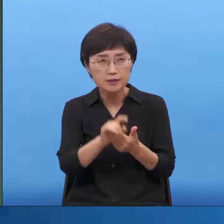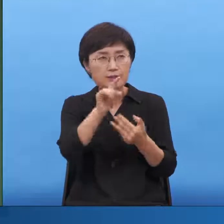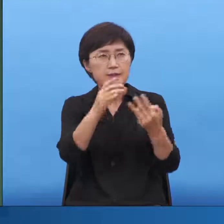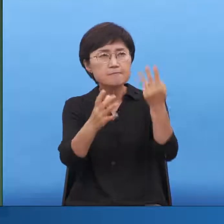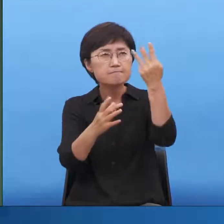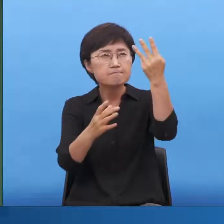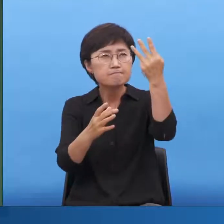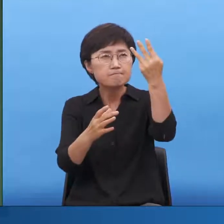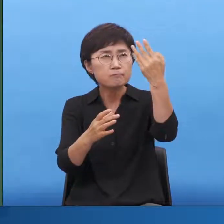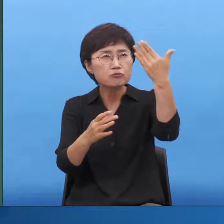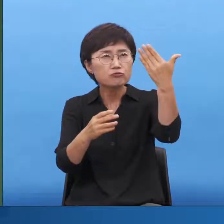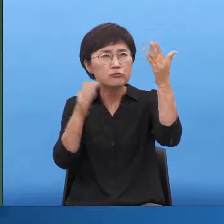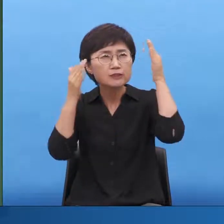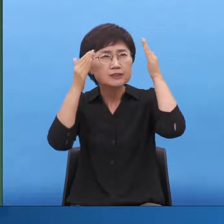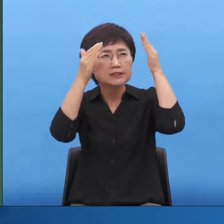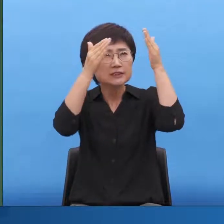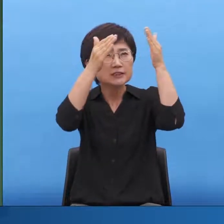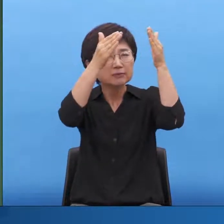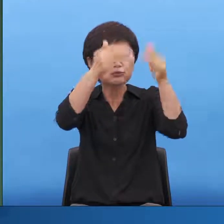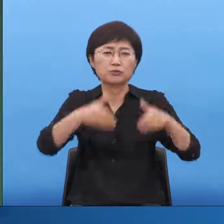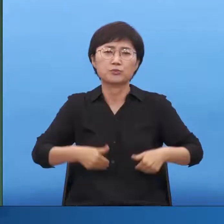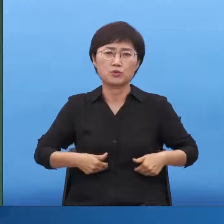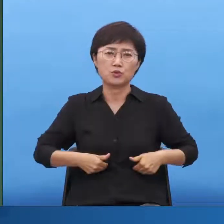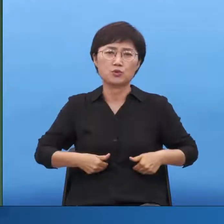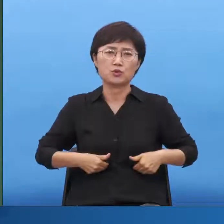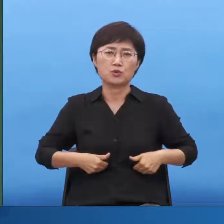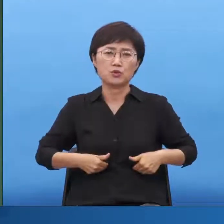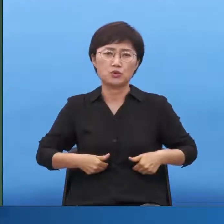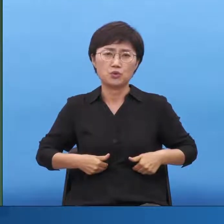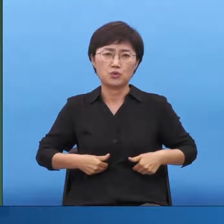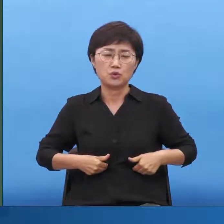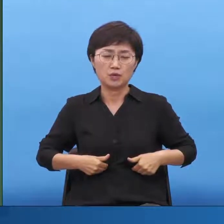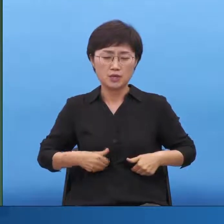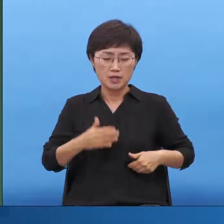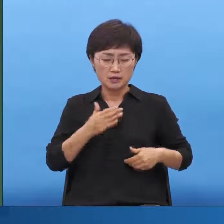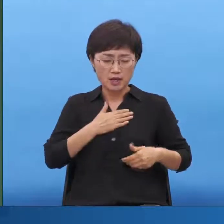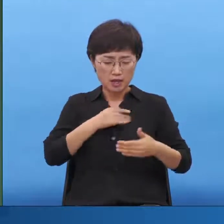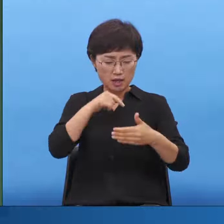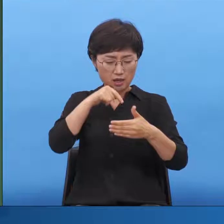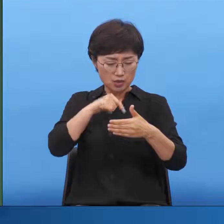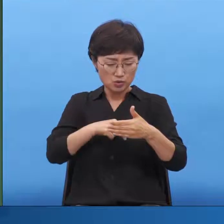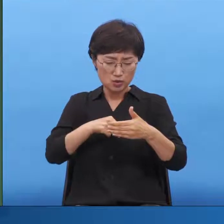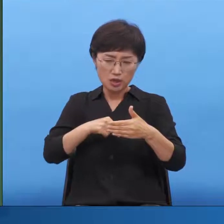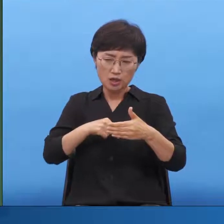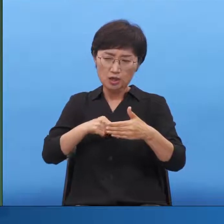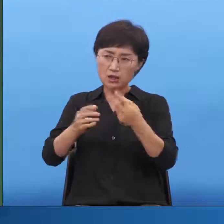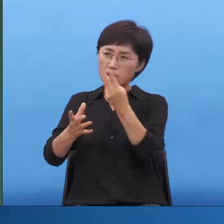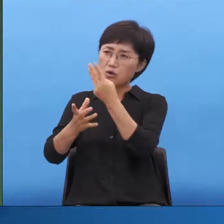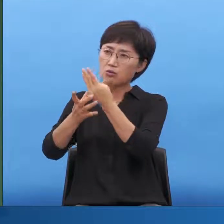내 안에 이쪽이 지금 병이 들은 거예요. 여기에 성삼위 하나님의 역사라는.